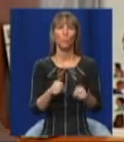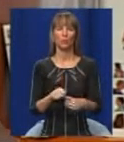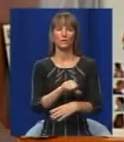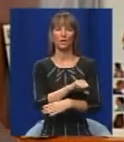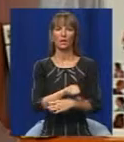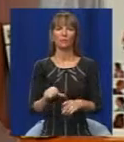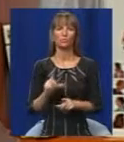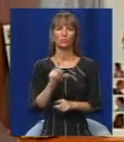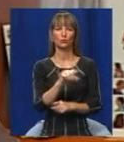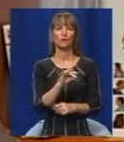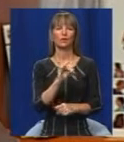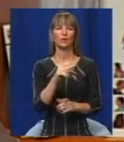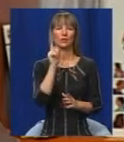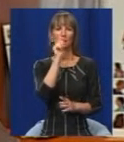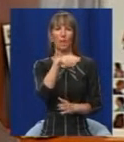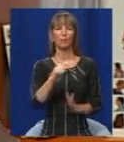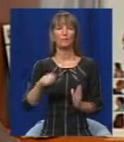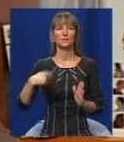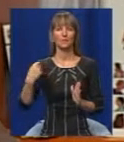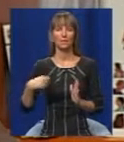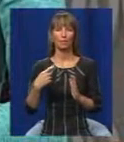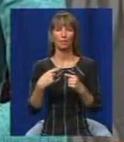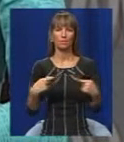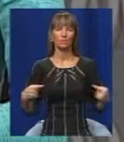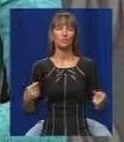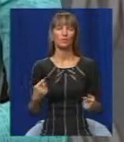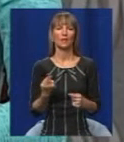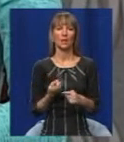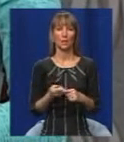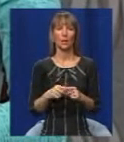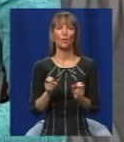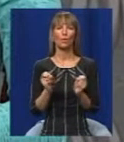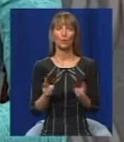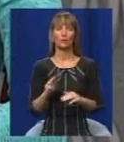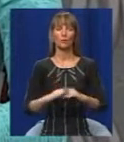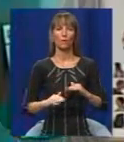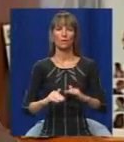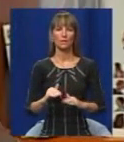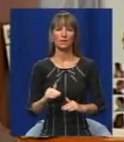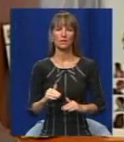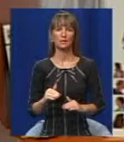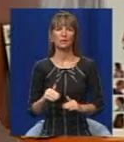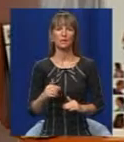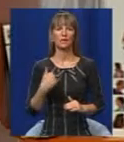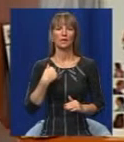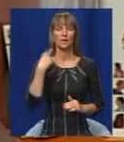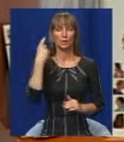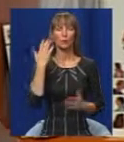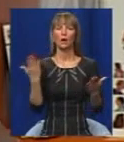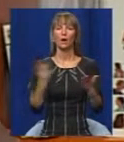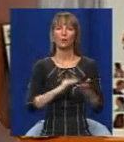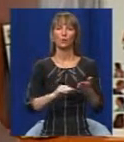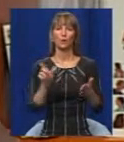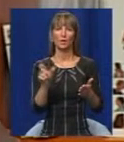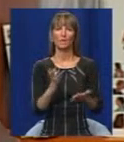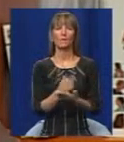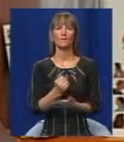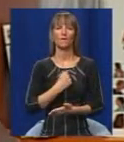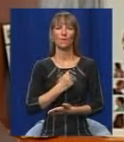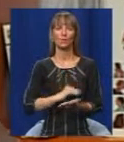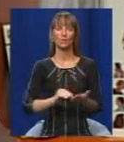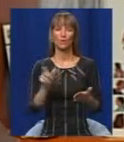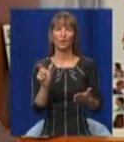знімати всякі відео. А як ти думаєш, це небезпечна професія? Ну, смотря какой журналист есть, военный журналист